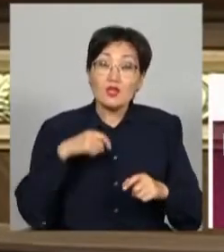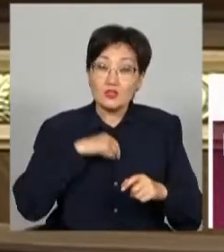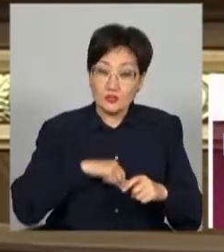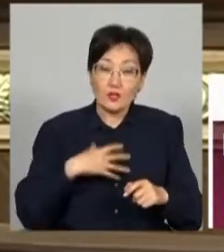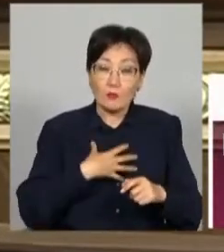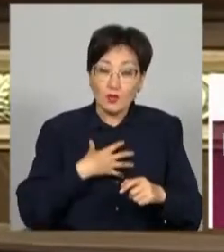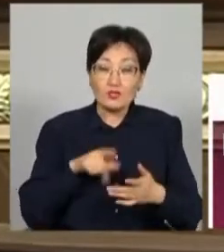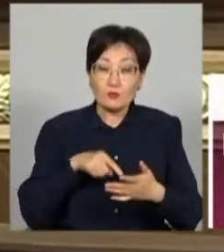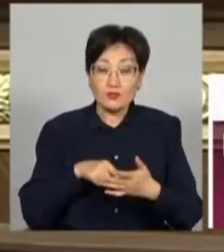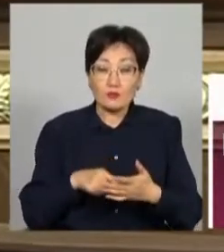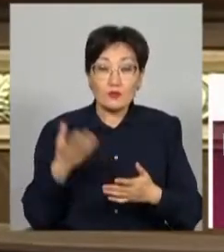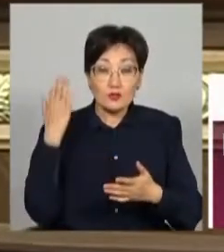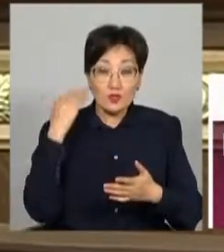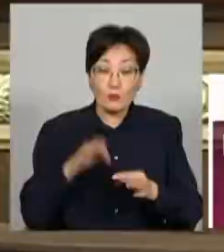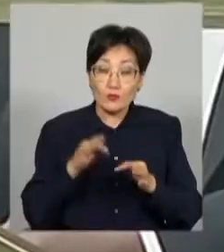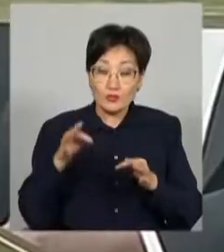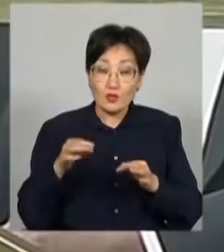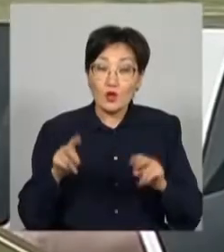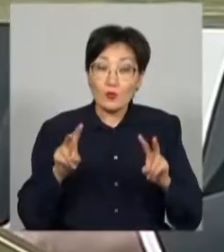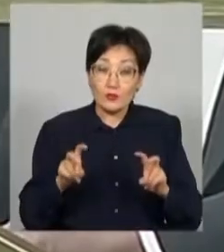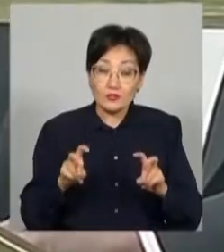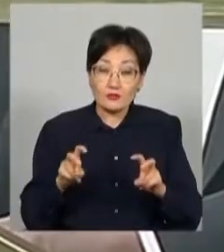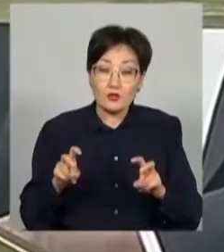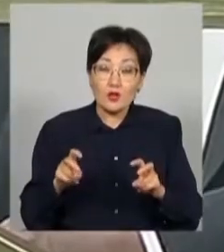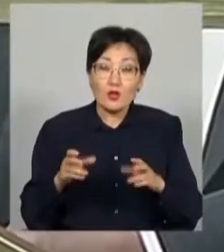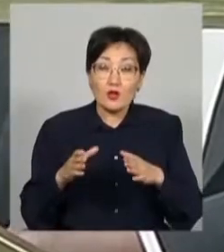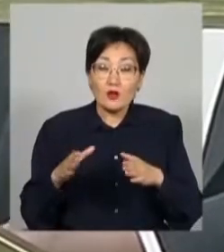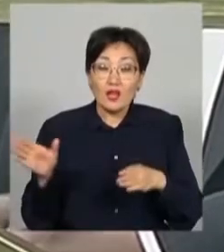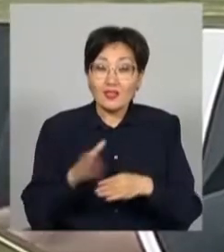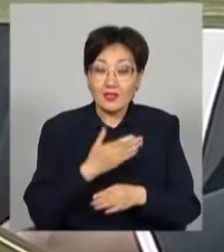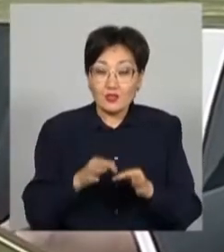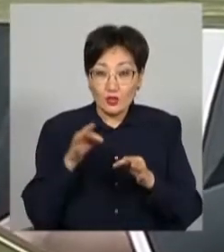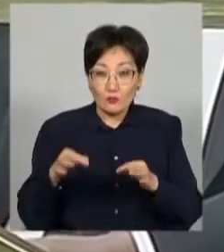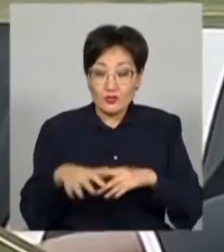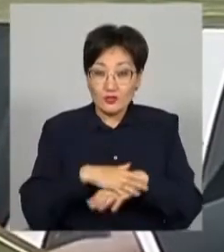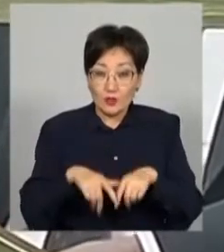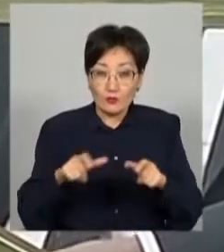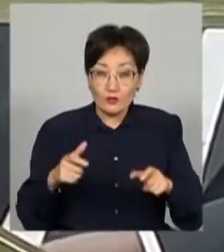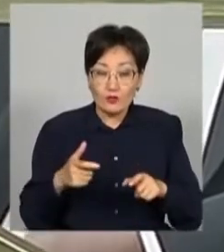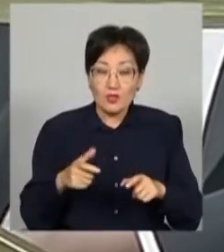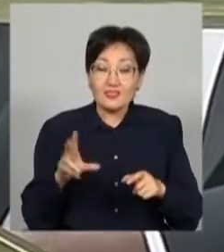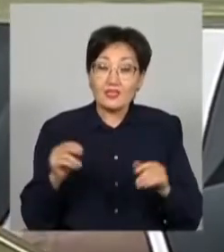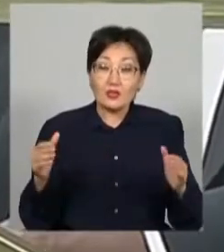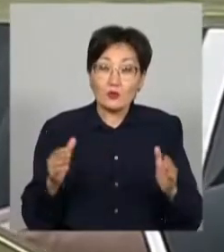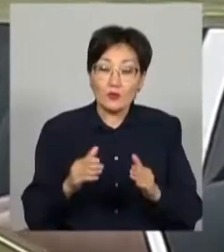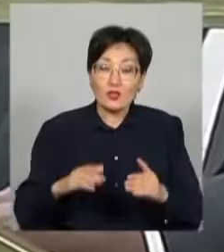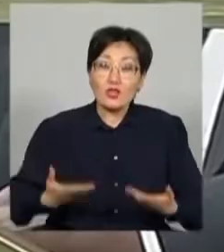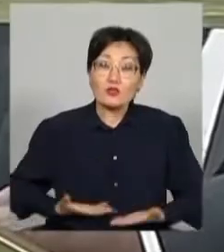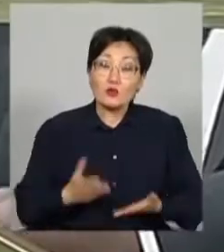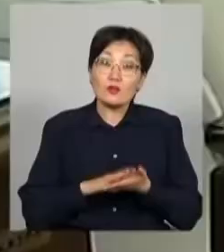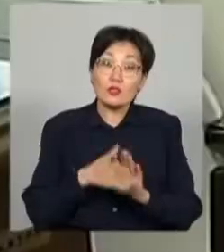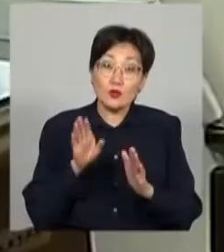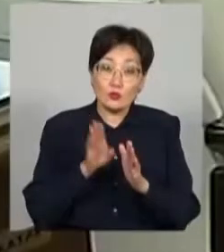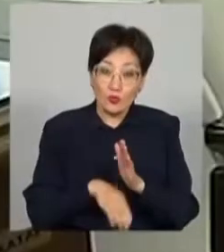мәселе. Кезінде облыс мәртебесінен айрылған өңірлерде тұрғындар саны азайып, тұрмыс сапасы